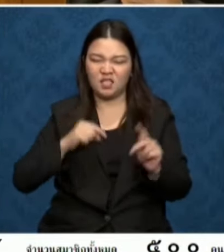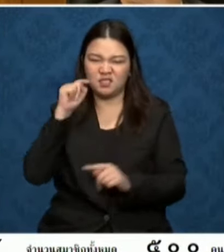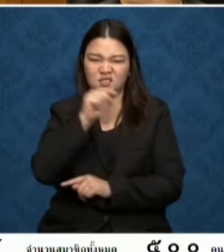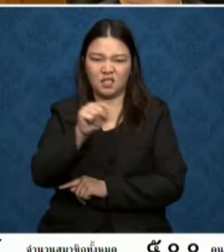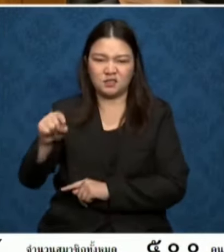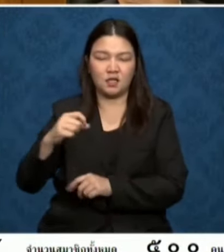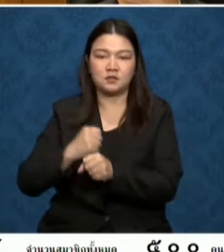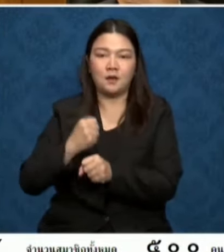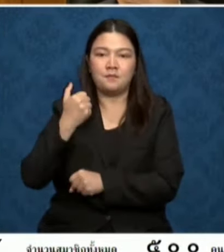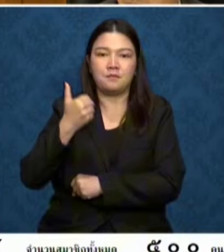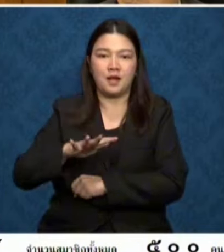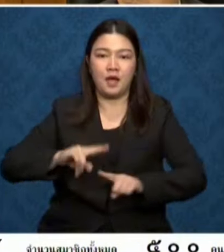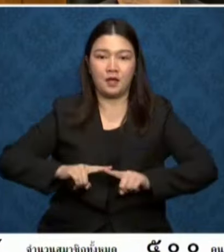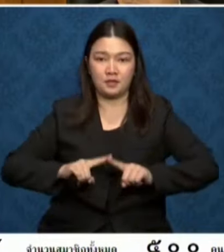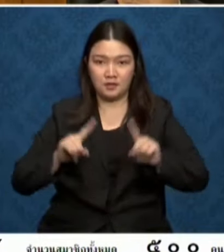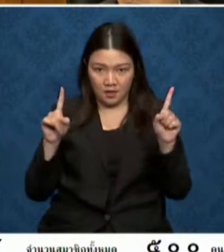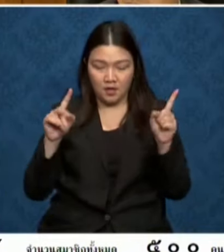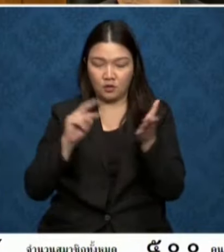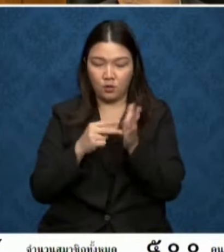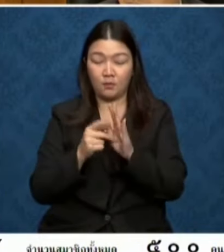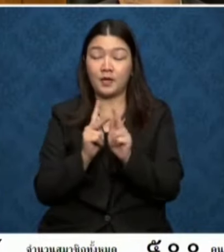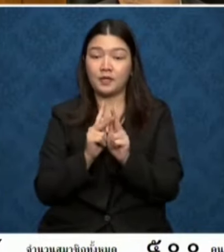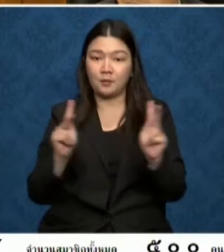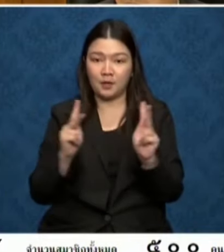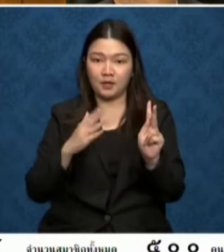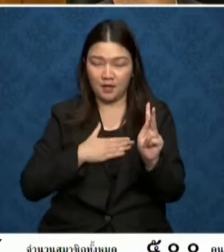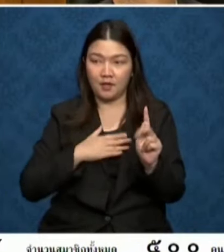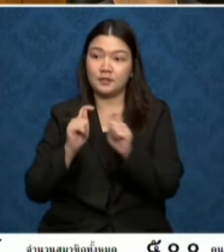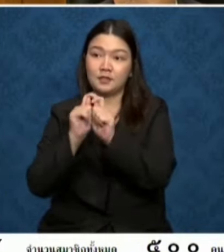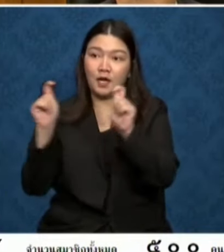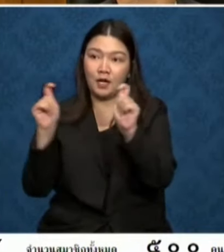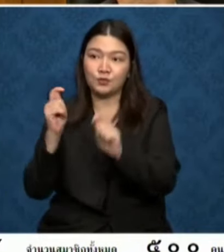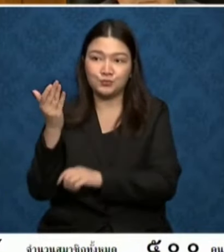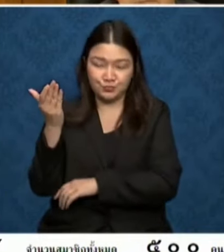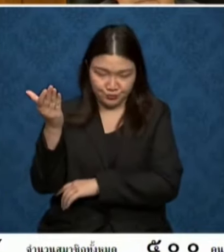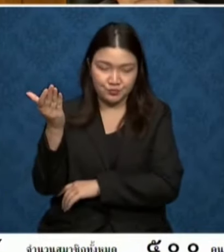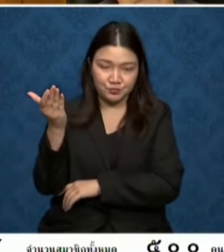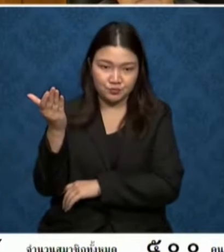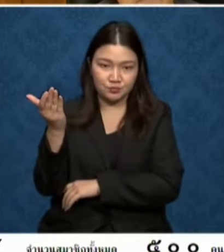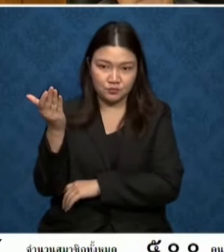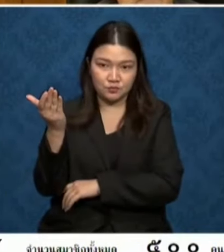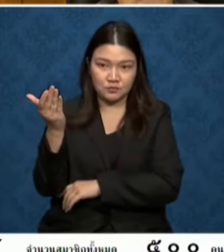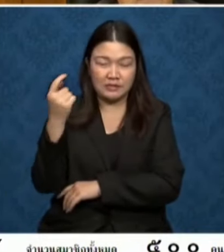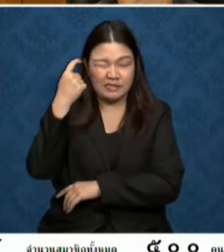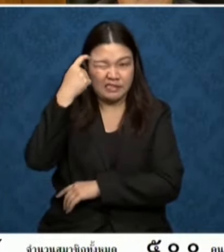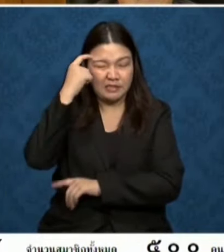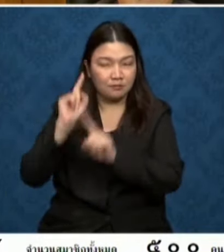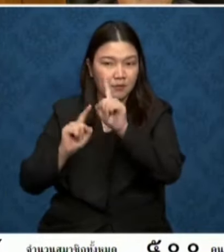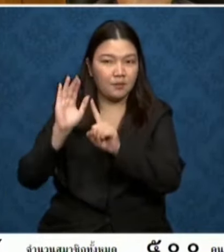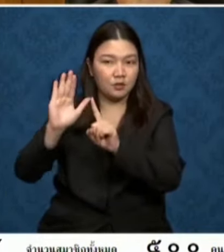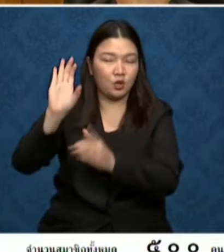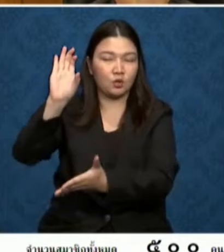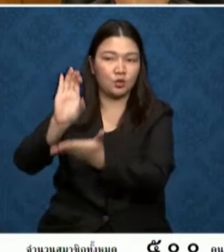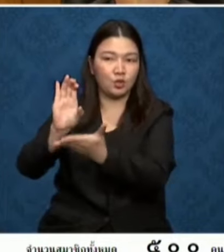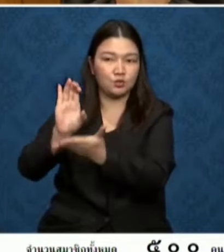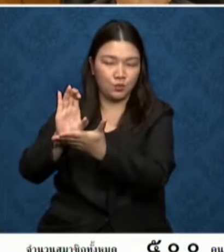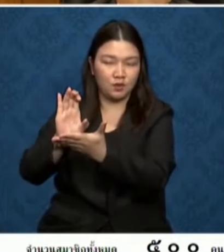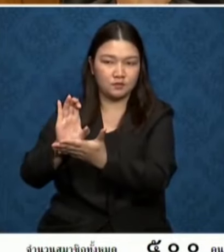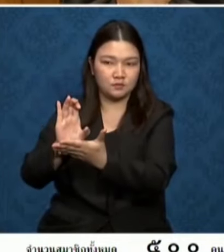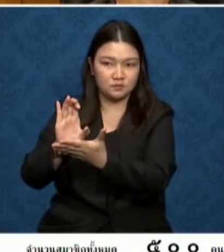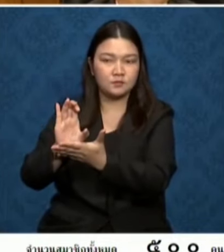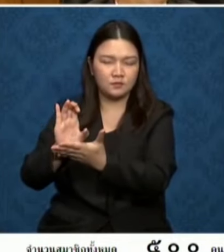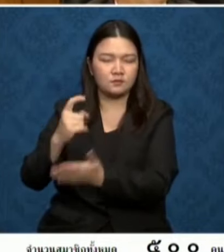วแต่เนี่ยแต่ในส่วนของกรรมธิการโดยเฉพาะอนุกรรมธิการที่พิจารณางบประมาณของกระทรวงพลังงานเนี่ยก็ได้ตั้งข้อสังเกต